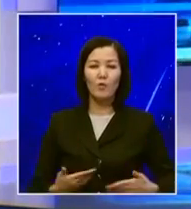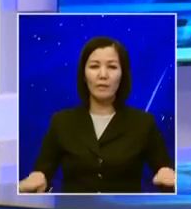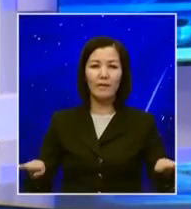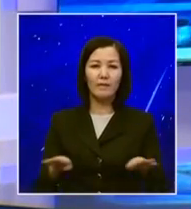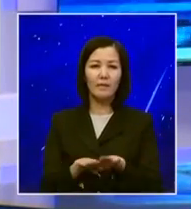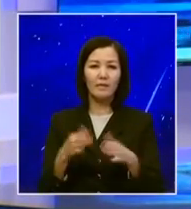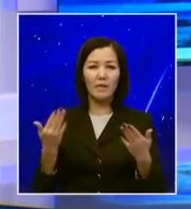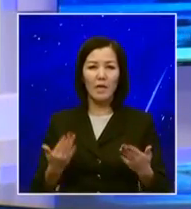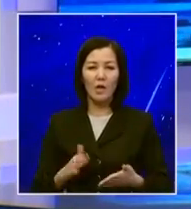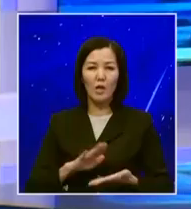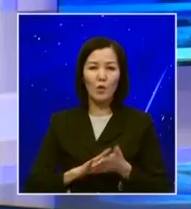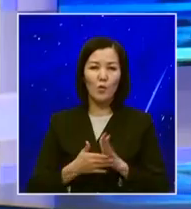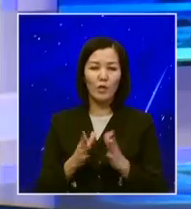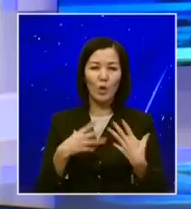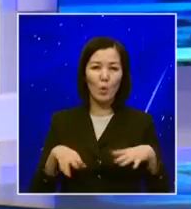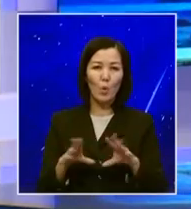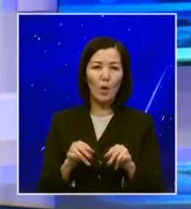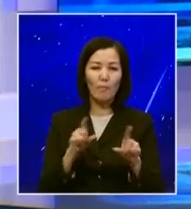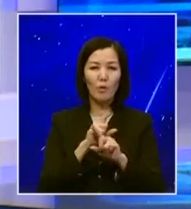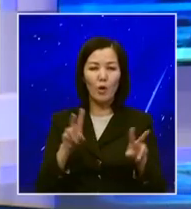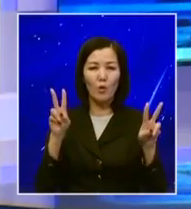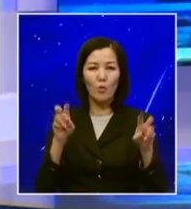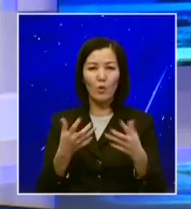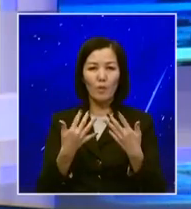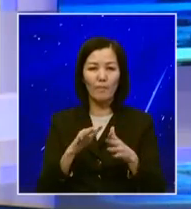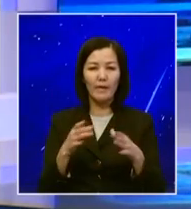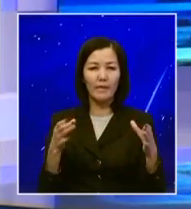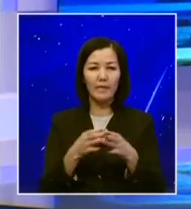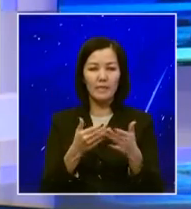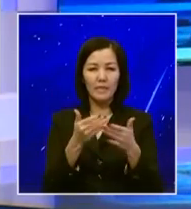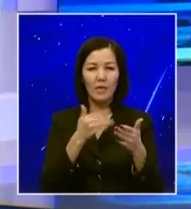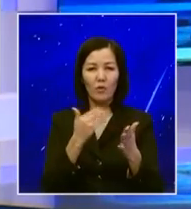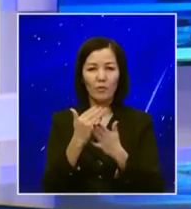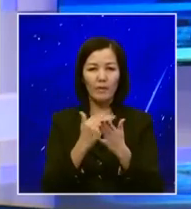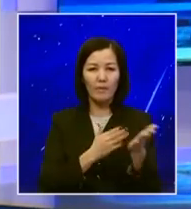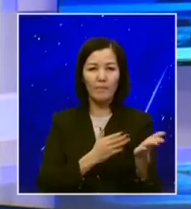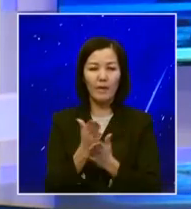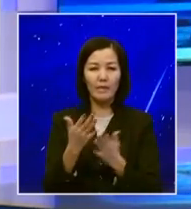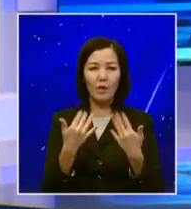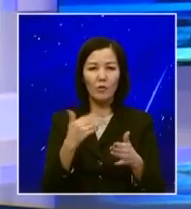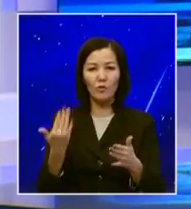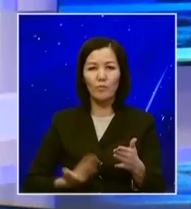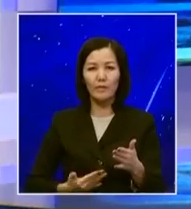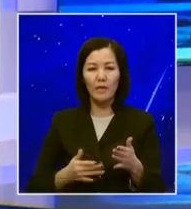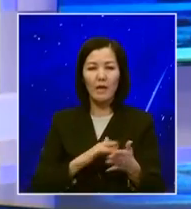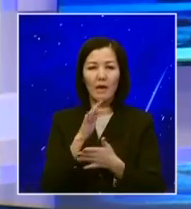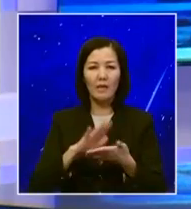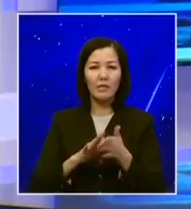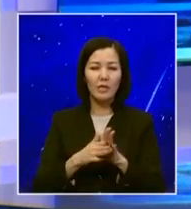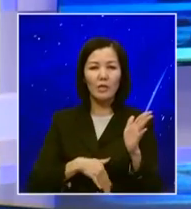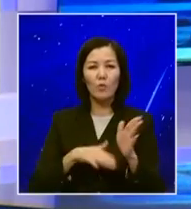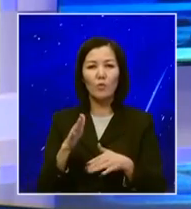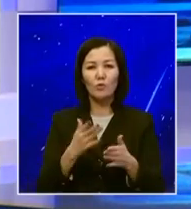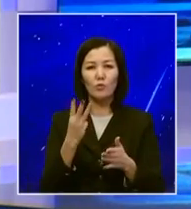Әлеуметтік теңдік, әлеуметтік қоғам. Бұл ауыл партиясы сайлауалды бағдарламасының бір бағыты. Ауылда өмір сүруге қаладағыдай жағдай жасау,